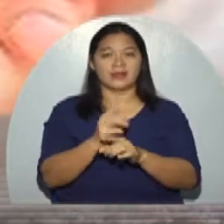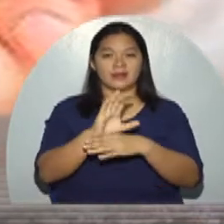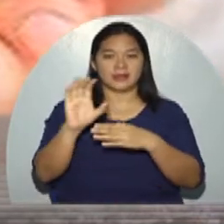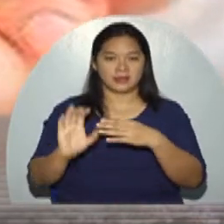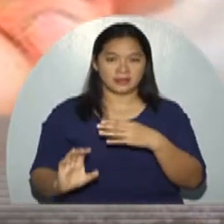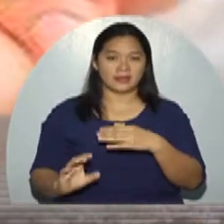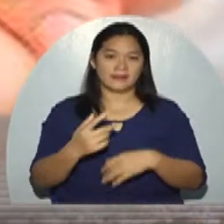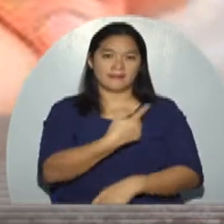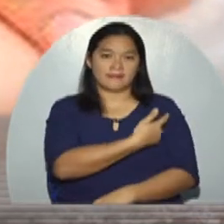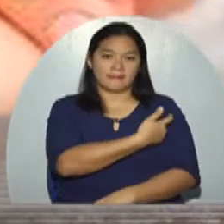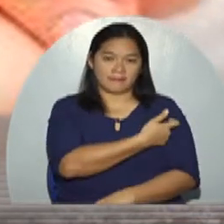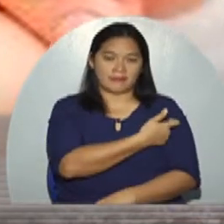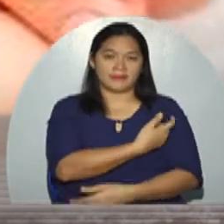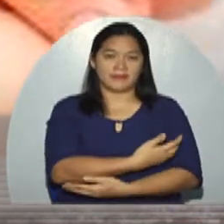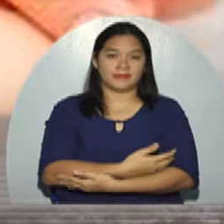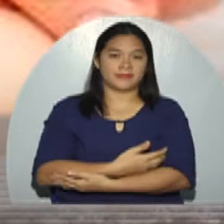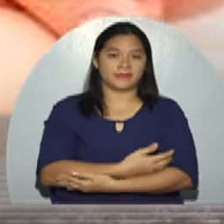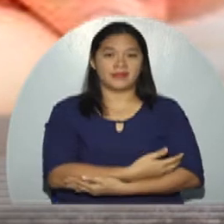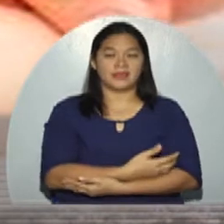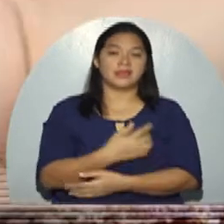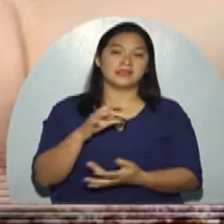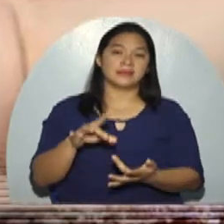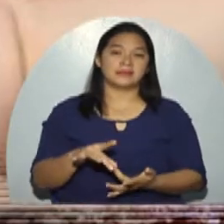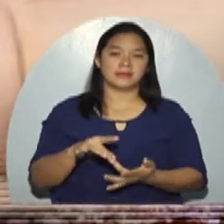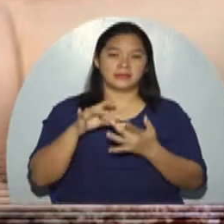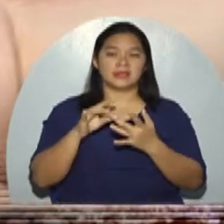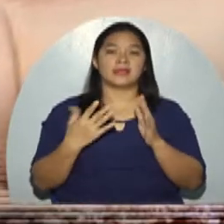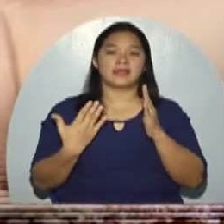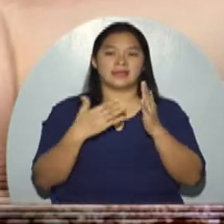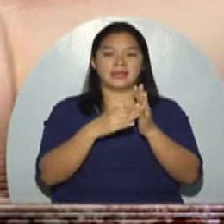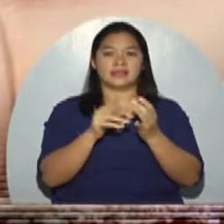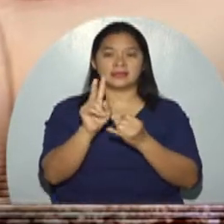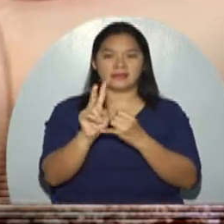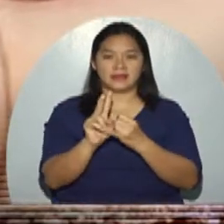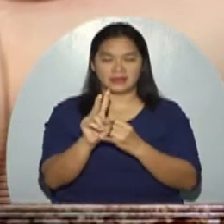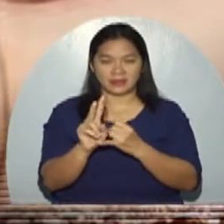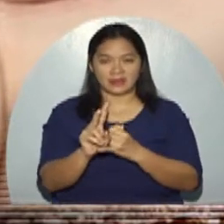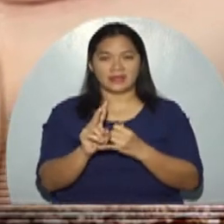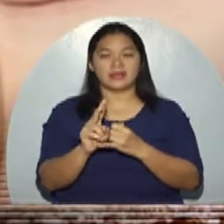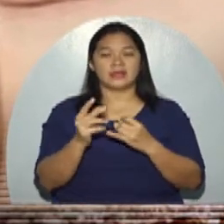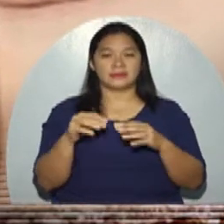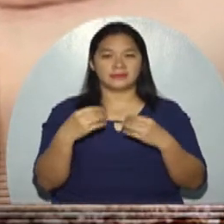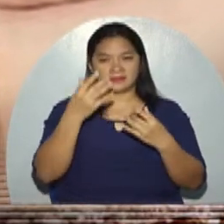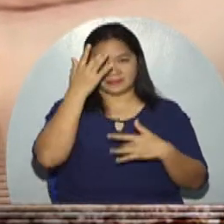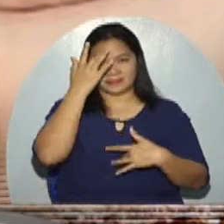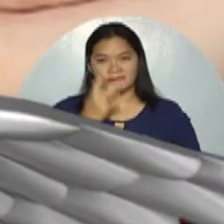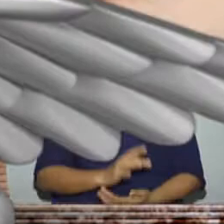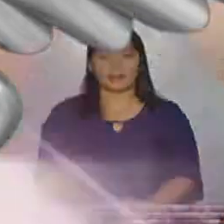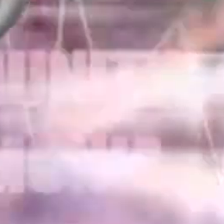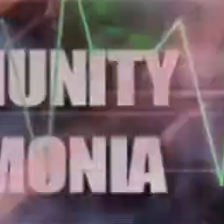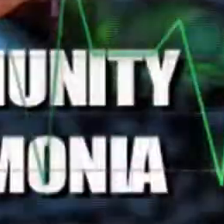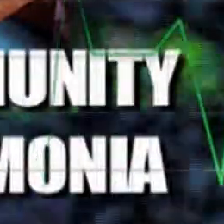at kompletong pagbabakuna sa mga bata, lalo na laban sa mga virus na nagdudulot nito.